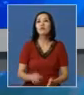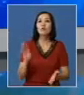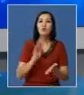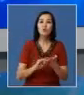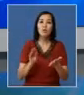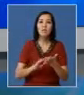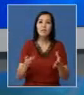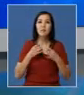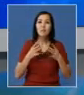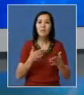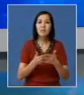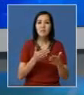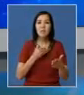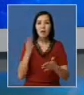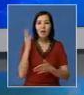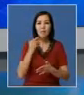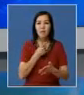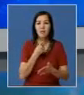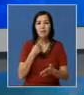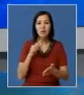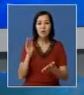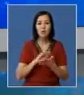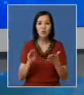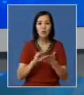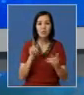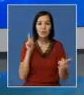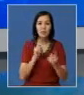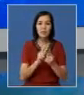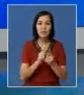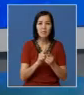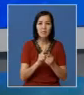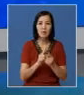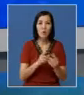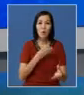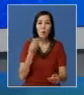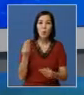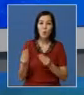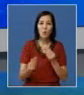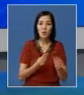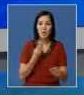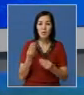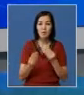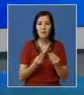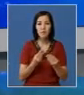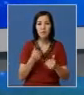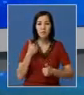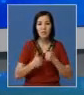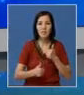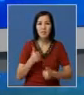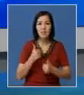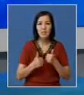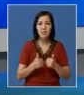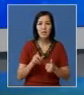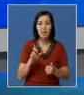Журналистер мерекесі қарсаңында алматылық және талдықорғандық журналистер жүздесті. Сезімі мен сергек ойы мен қиялы ұшқыр қаламы